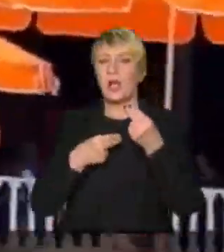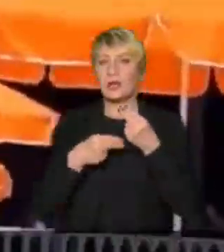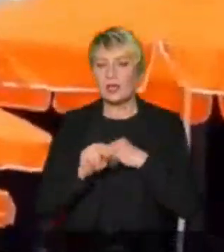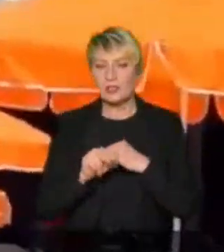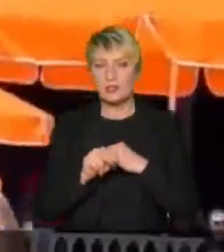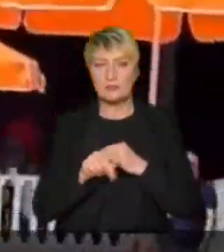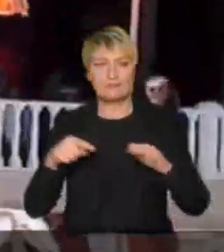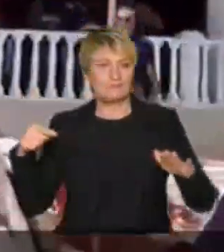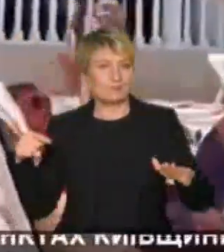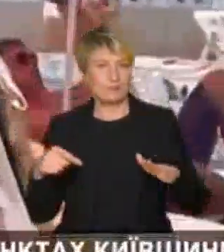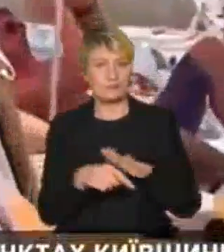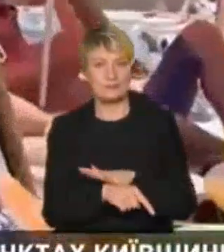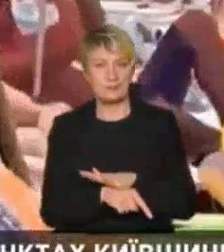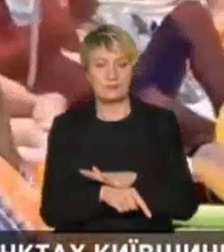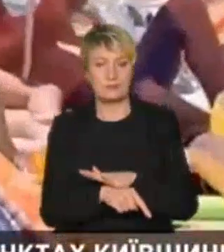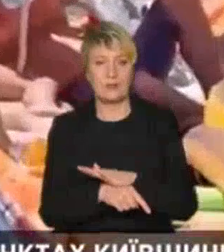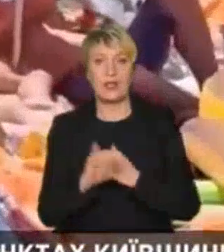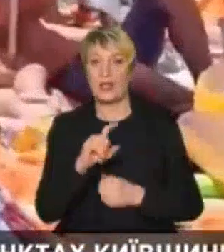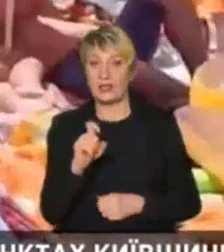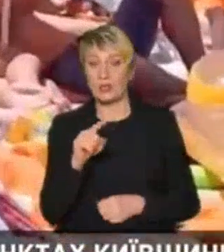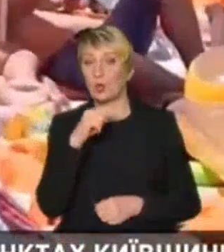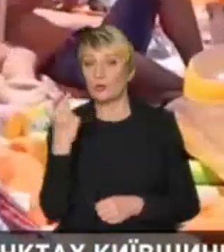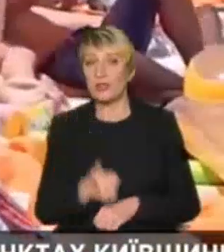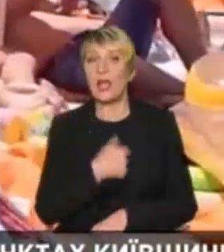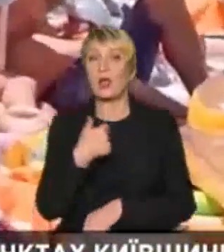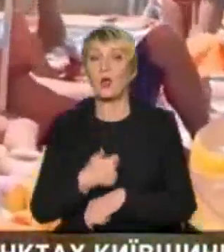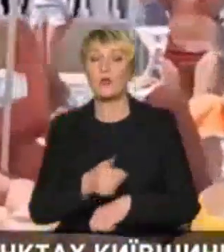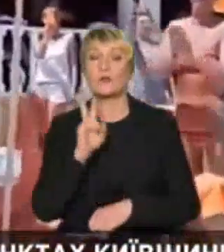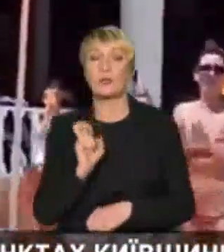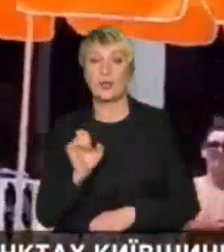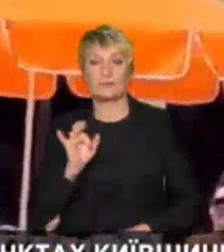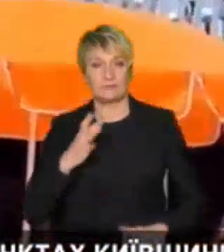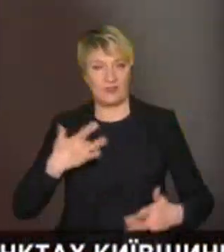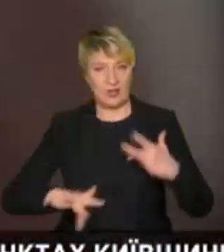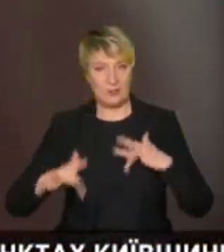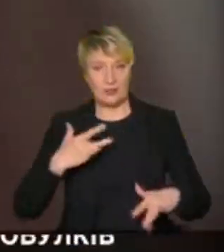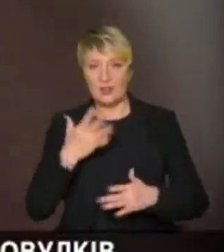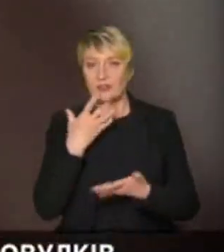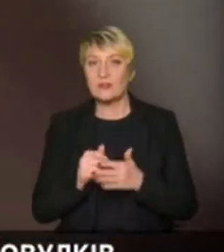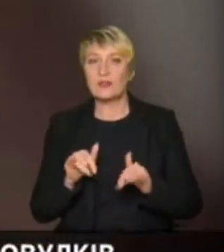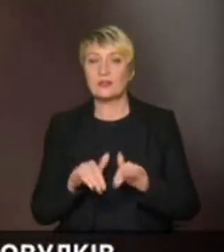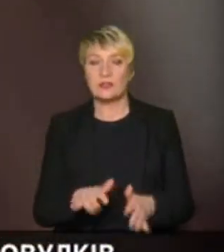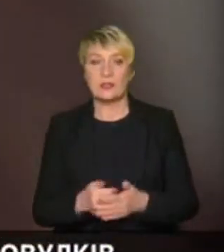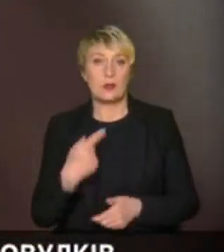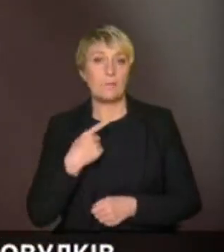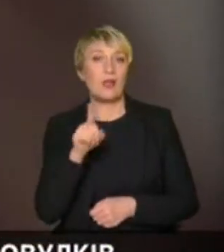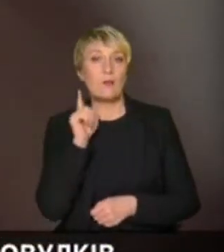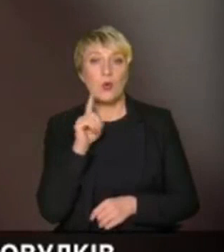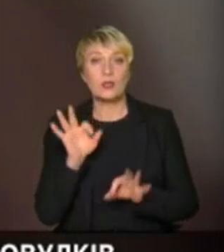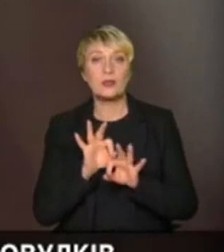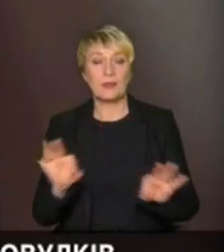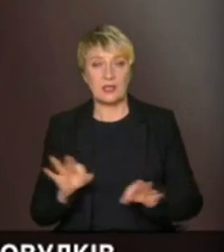п'ятами з великої держави. А головне, як виправдати свій вчинок. Ми молоді, прекрасні, а життя